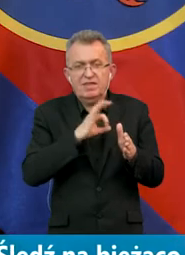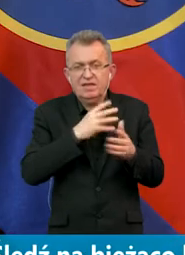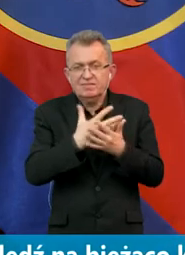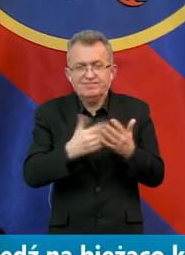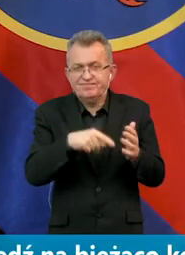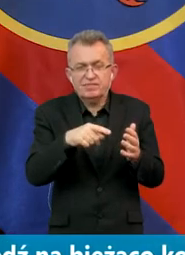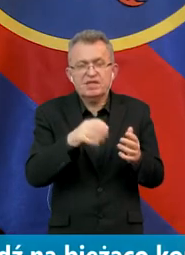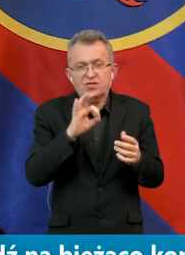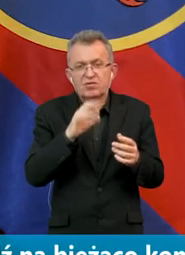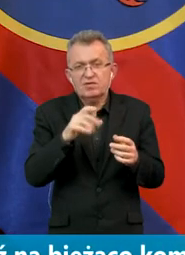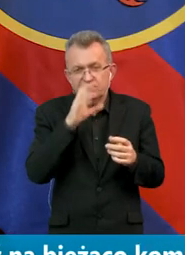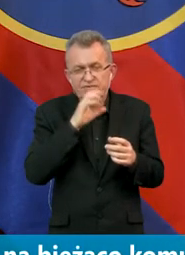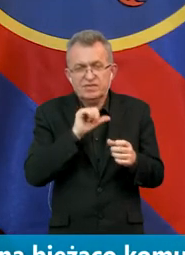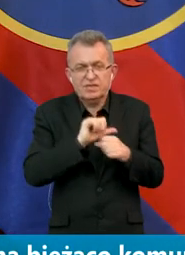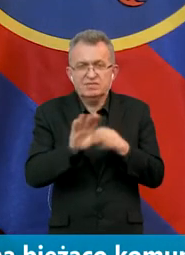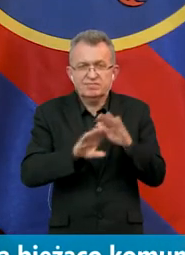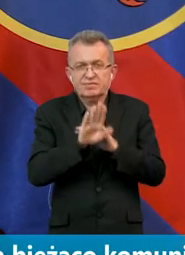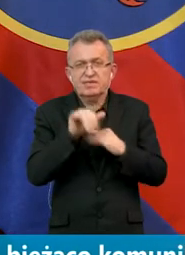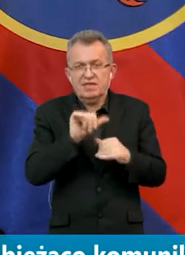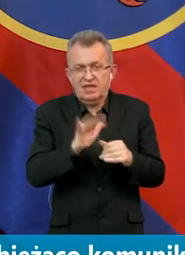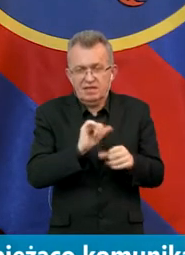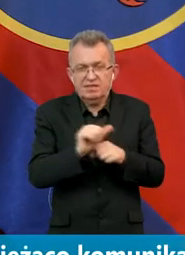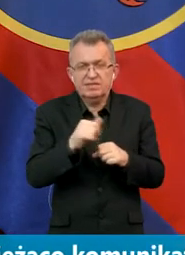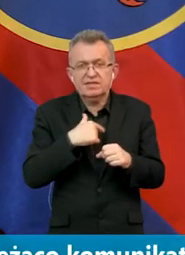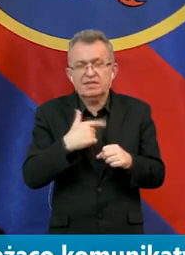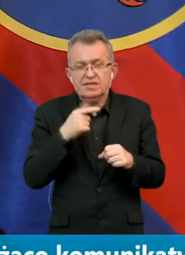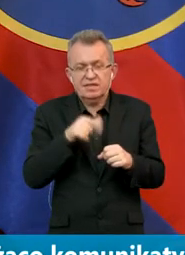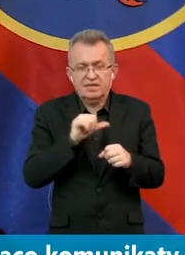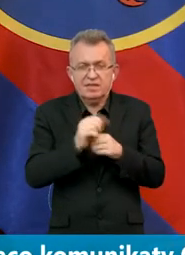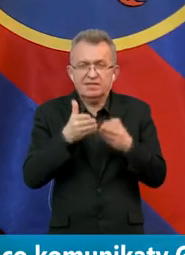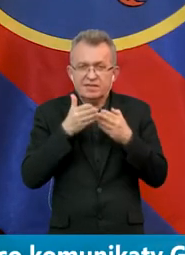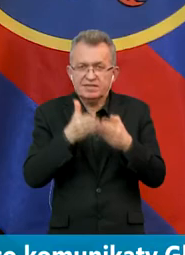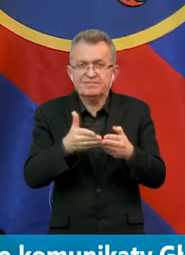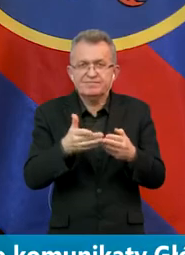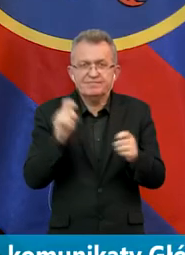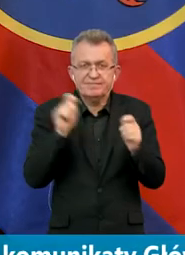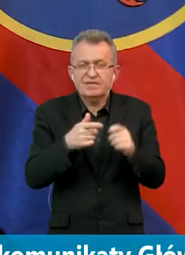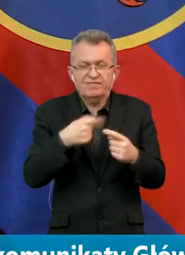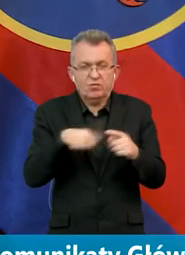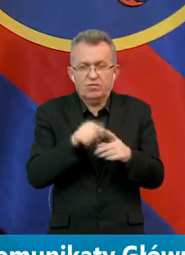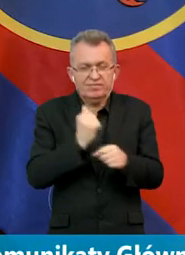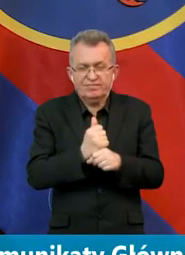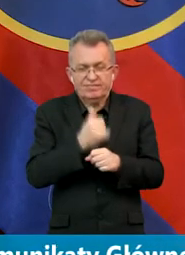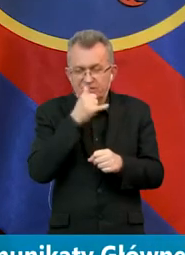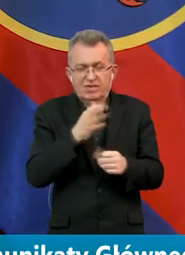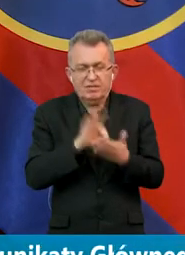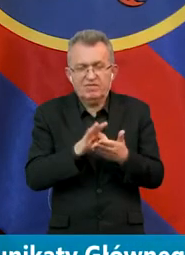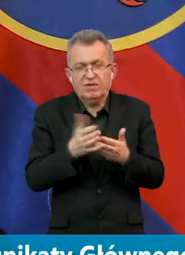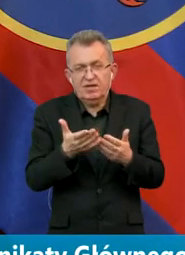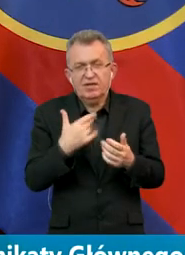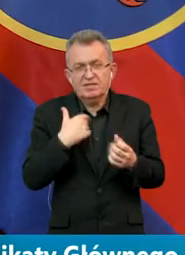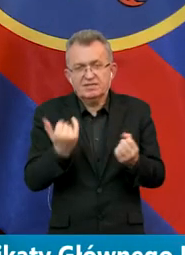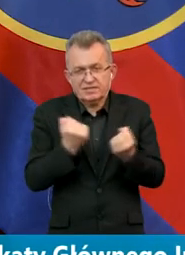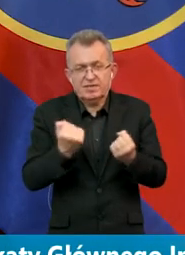niestety jeszcze trochę straszy, a jest bardzo reprezentacyjna i niestety na te regaty nie uda się tego zrobić. Więc będziemy o